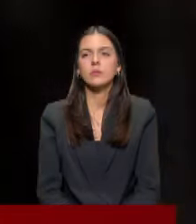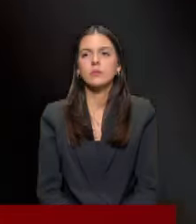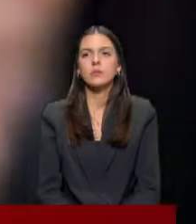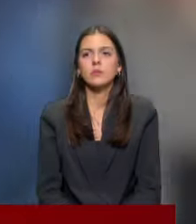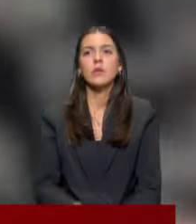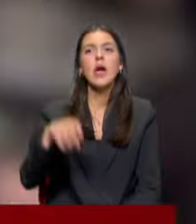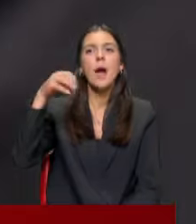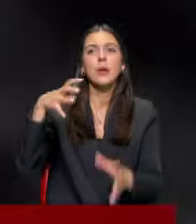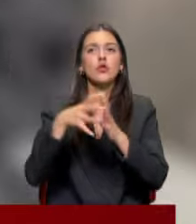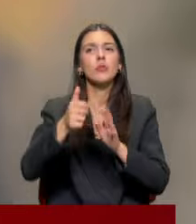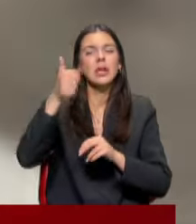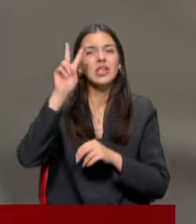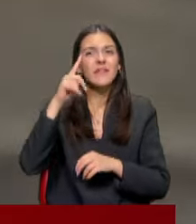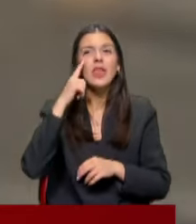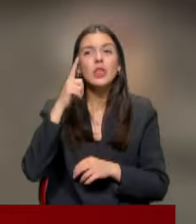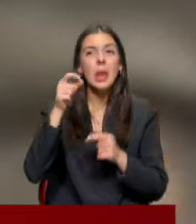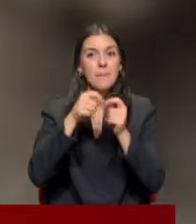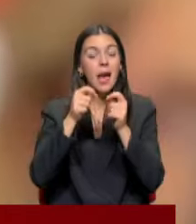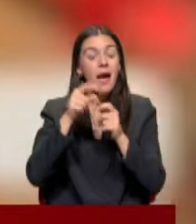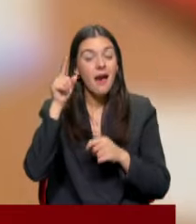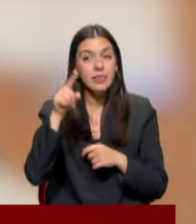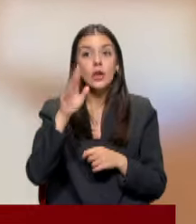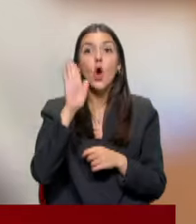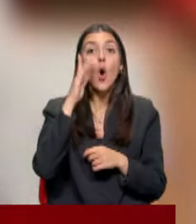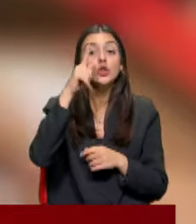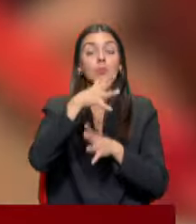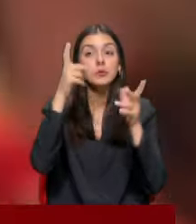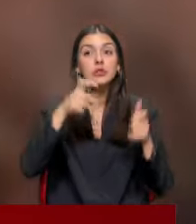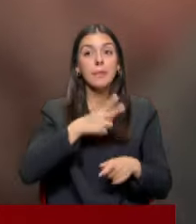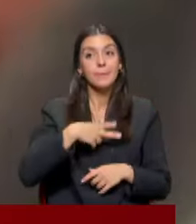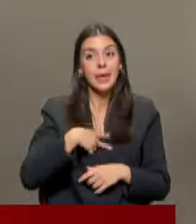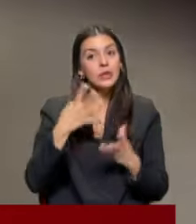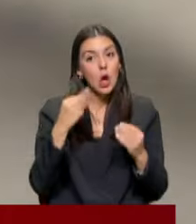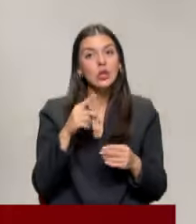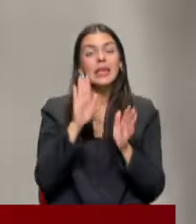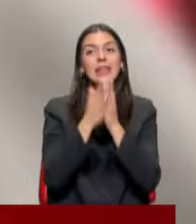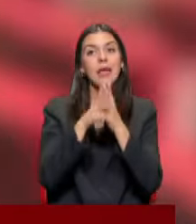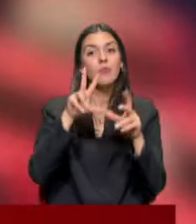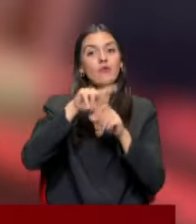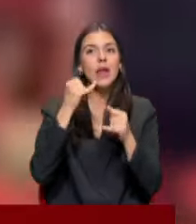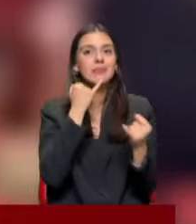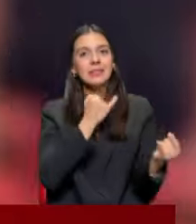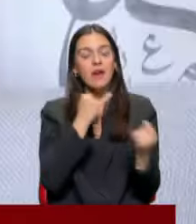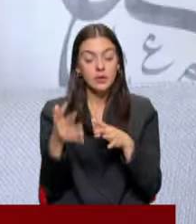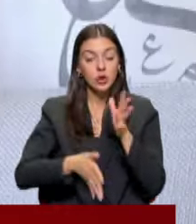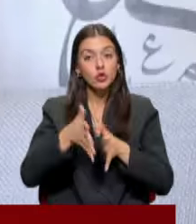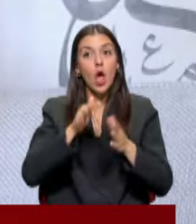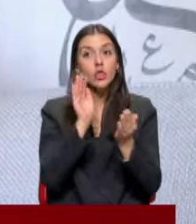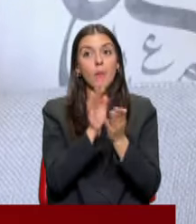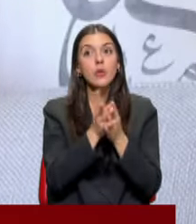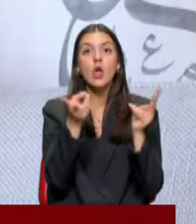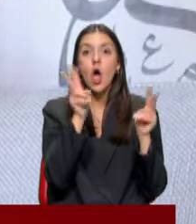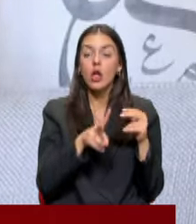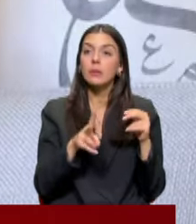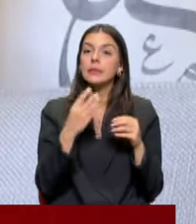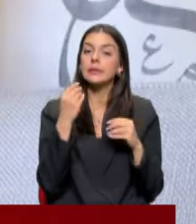AK Parti Grup Başkan Vekili Bahadır Yenişehirlioğlu, Kocaeli Büyükşehir Belediyesi'nin düzenlediği kitap fuarının konuydu. Sokak köpeklerinin öldürülmesini